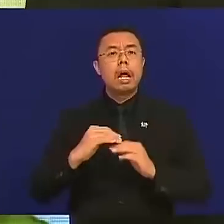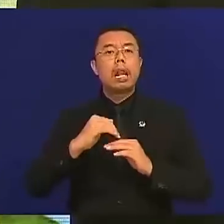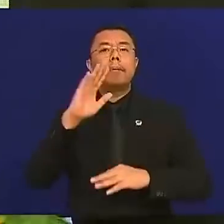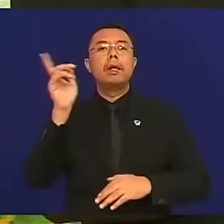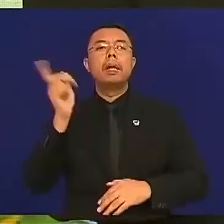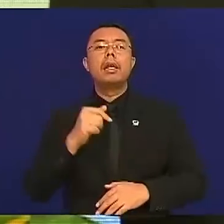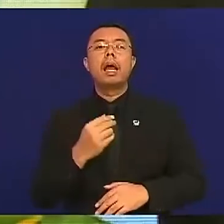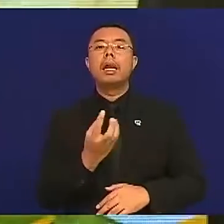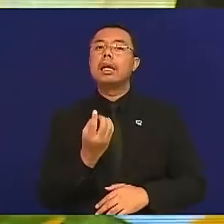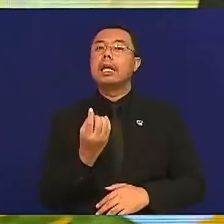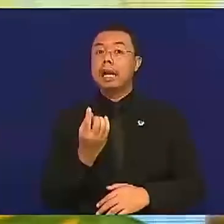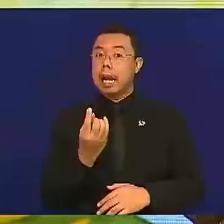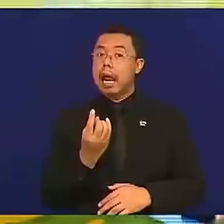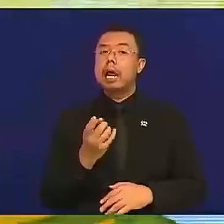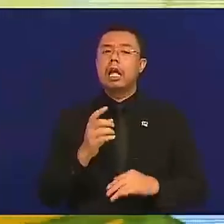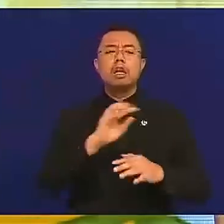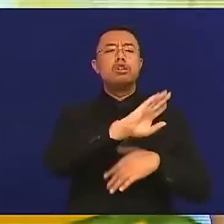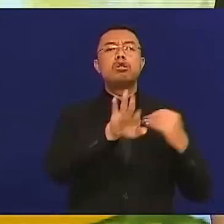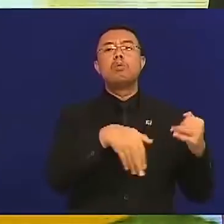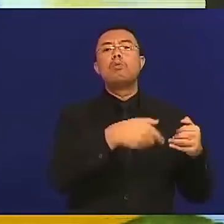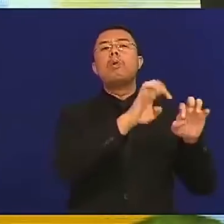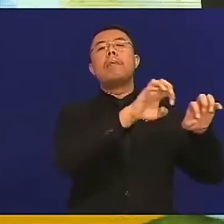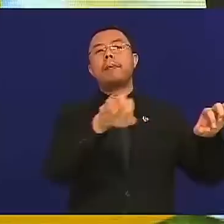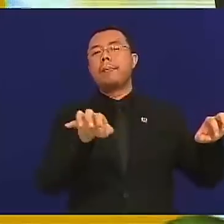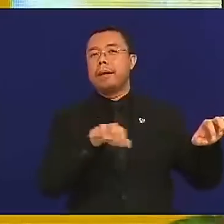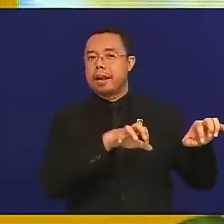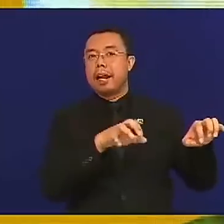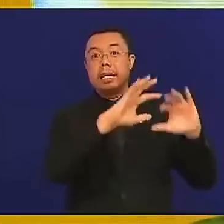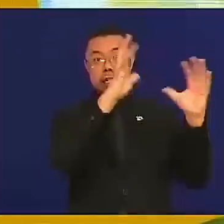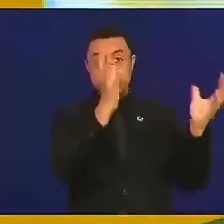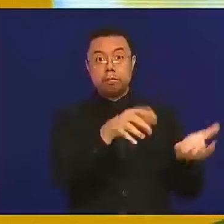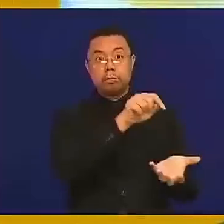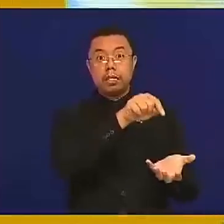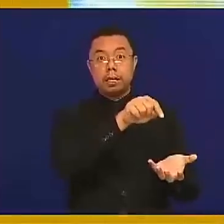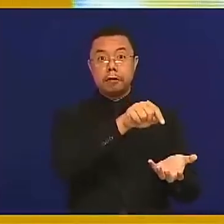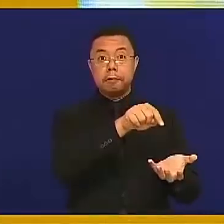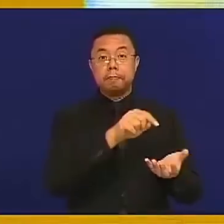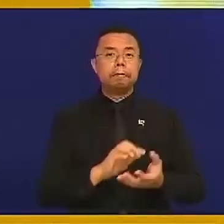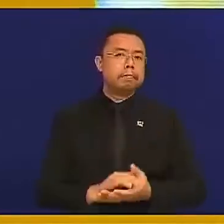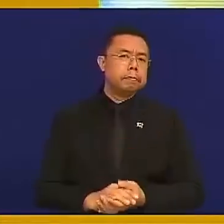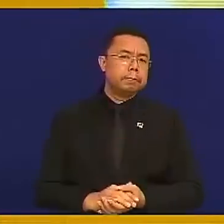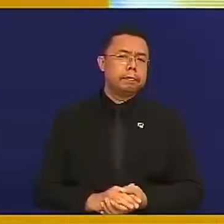lebih dari nilai apapun di bumi ini.